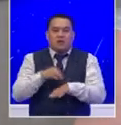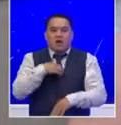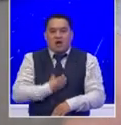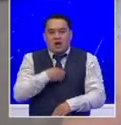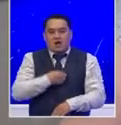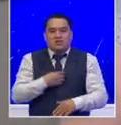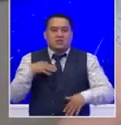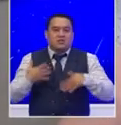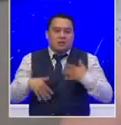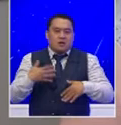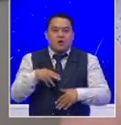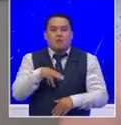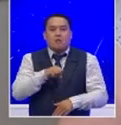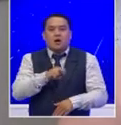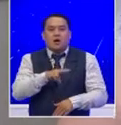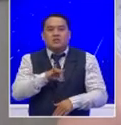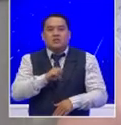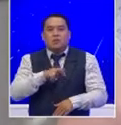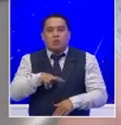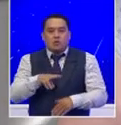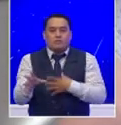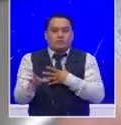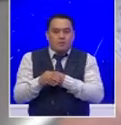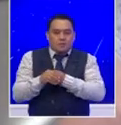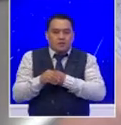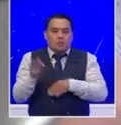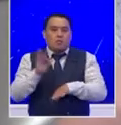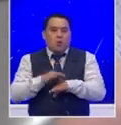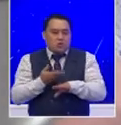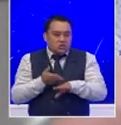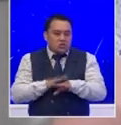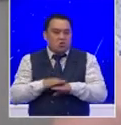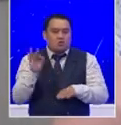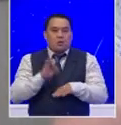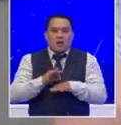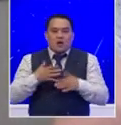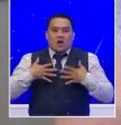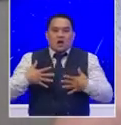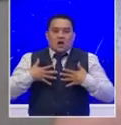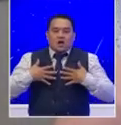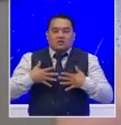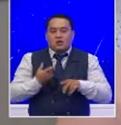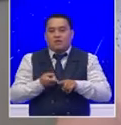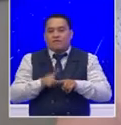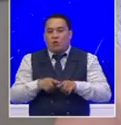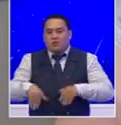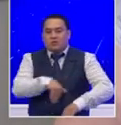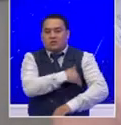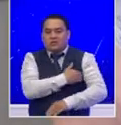слабости, принимать парацетамол совместно с жаропонижающими препаратами. С более тяжелым течением болезни, одышка, лихорадка, повышение температур